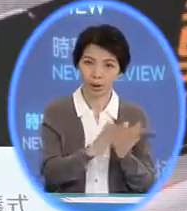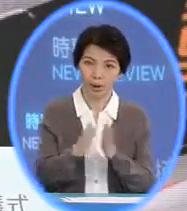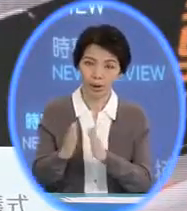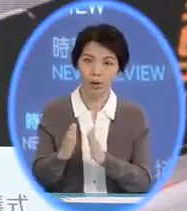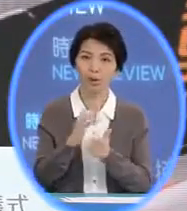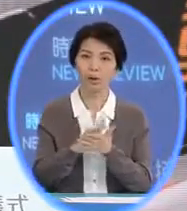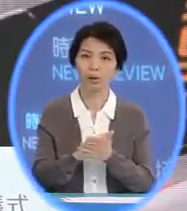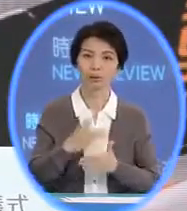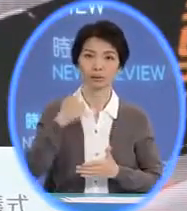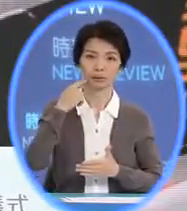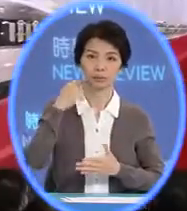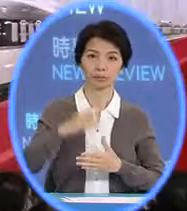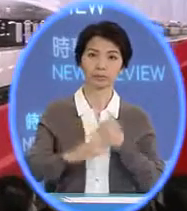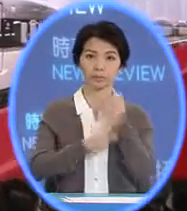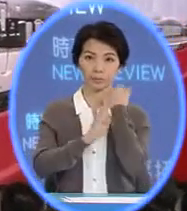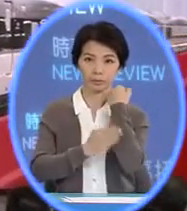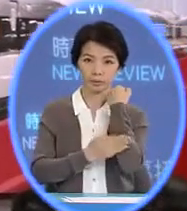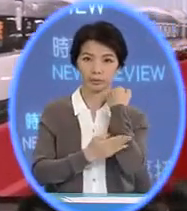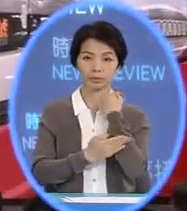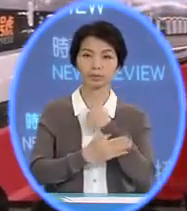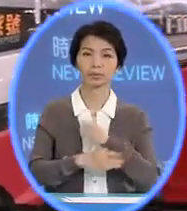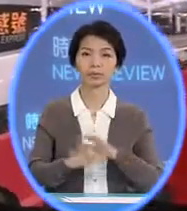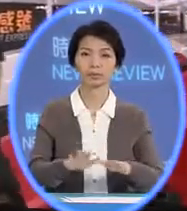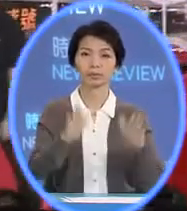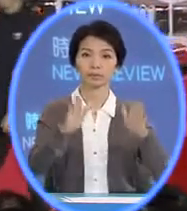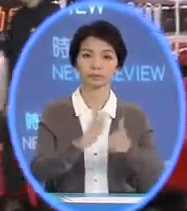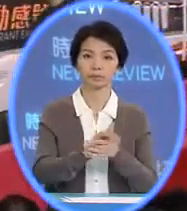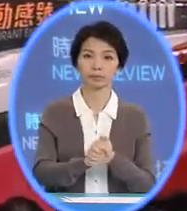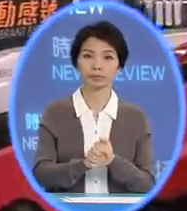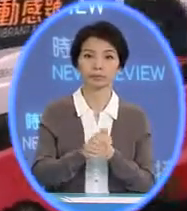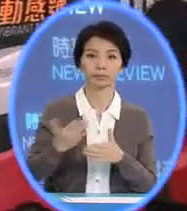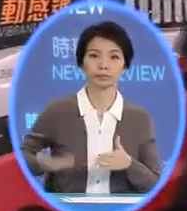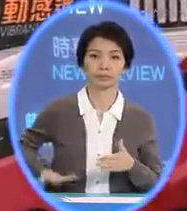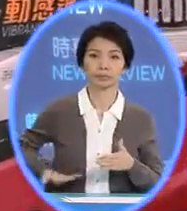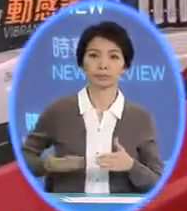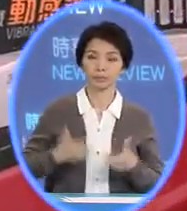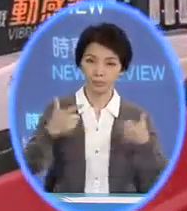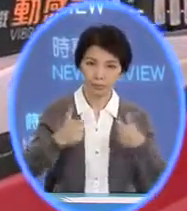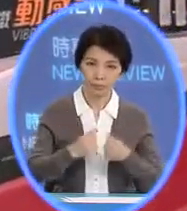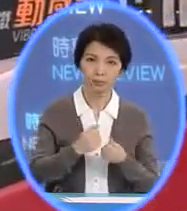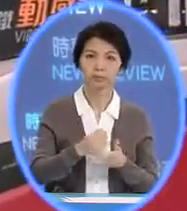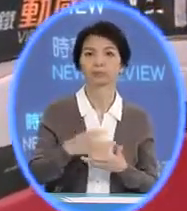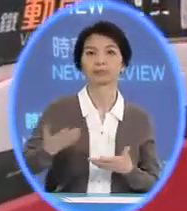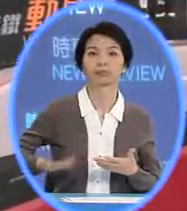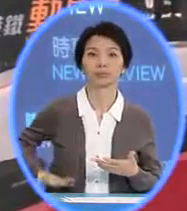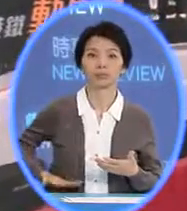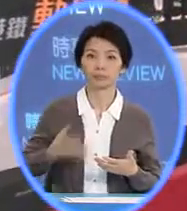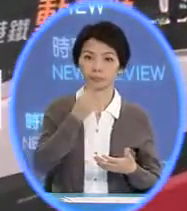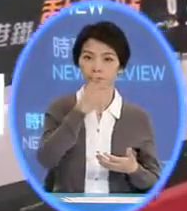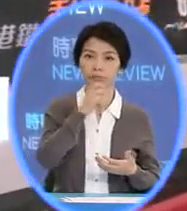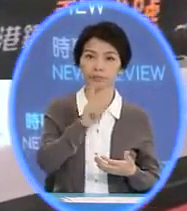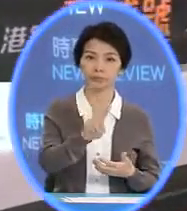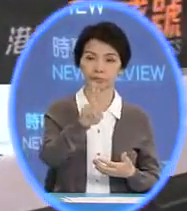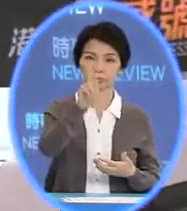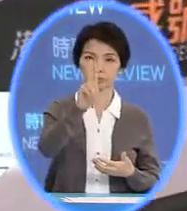了坚固的法律基础。 广东省省长马兴瑞表示，为了配合粤港澳大湾区发展，粤港两地